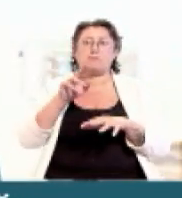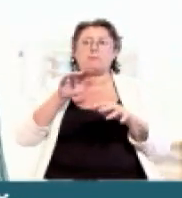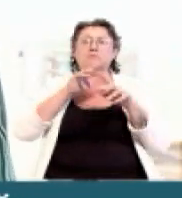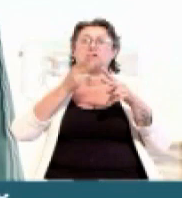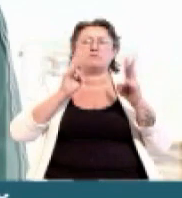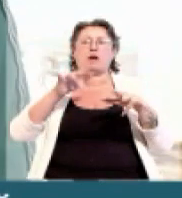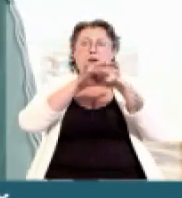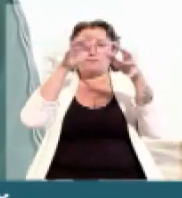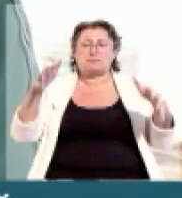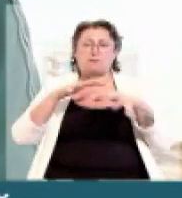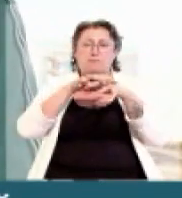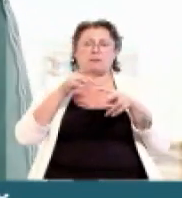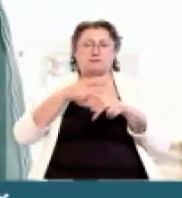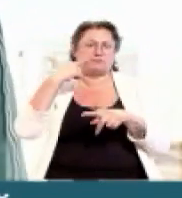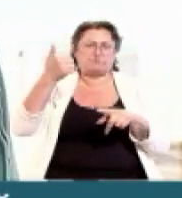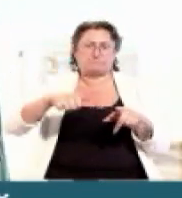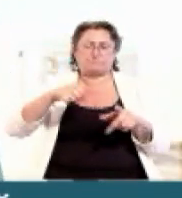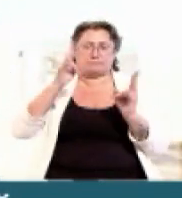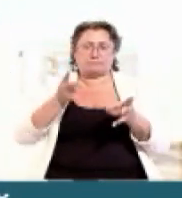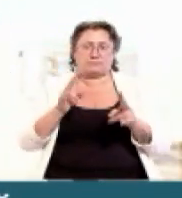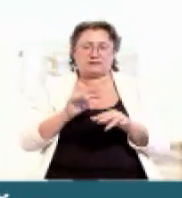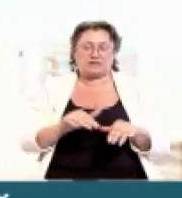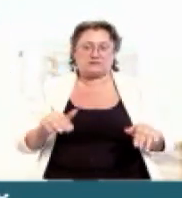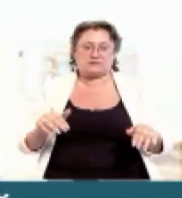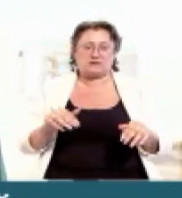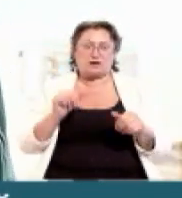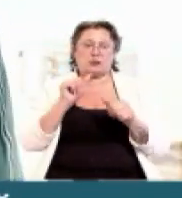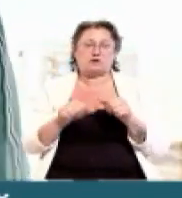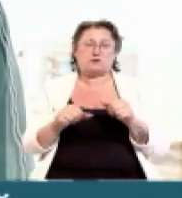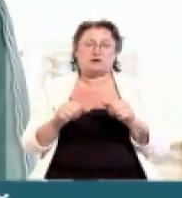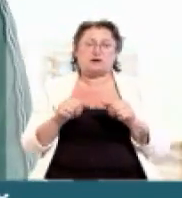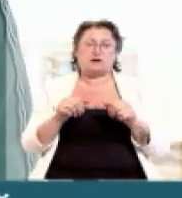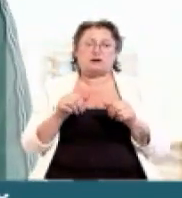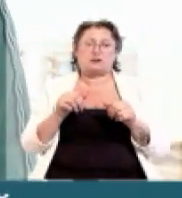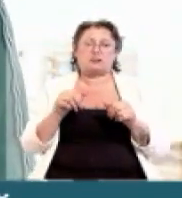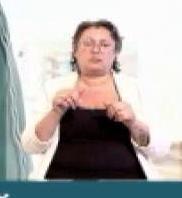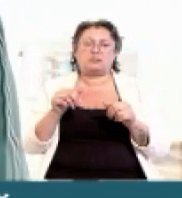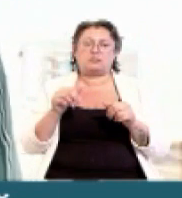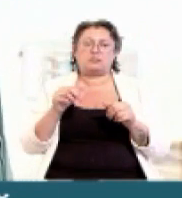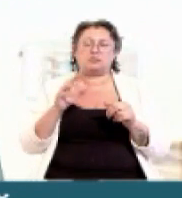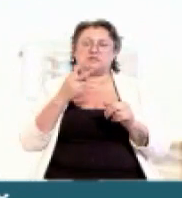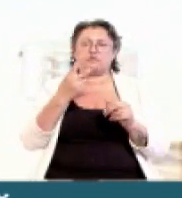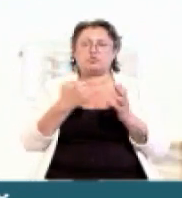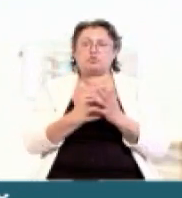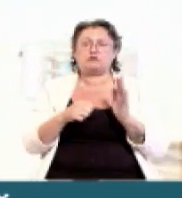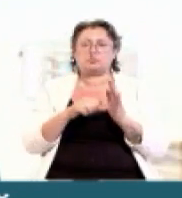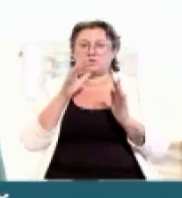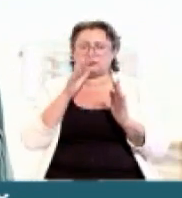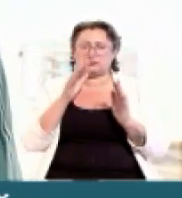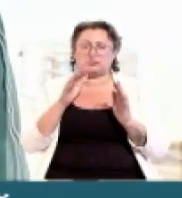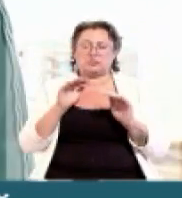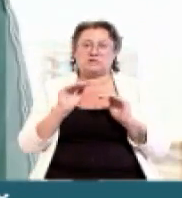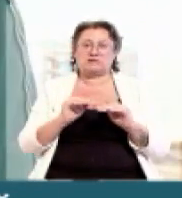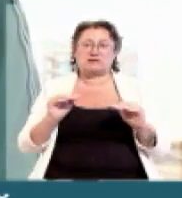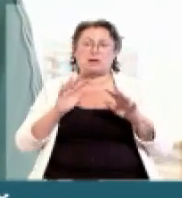дворах. Это лидер по травматизму среди детей, особенно с возраста от 2 до 6 лет. Дети на